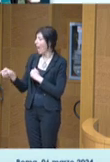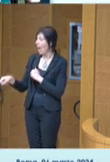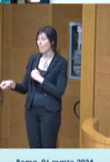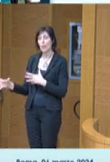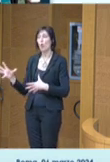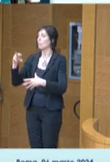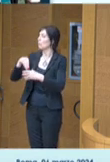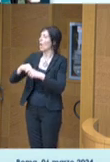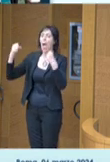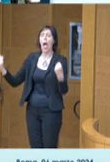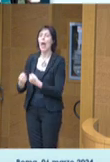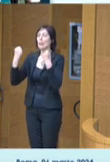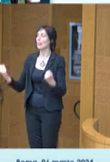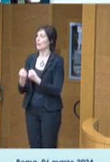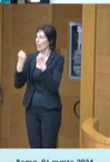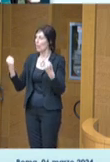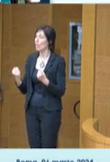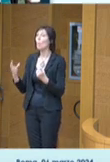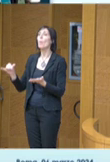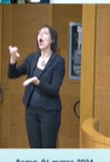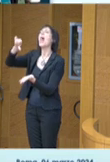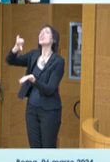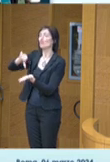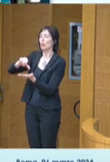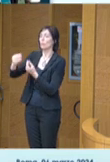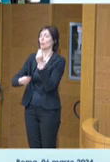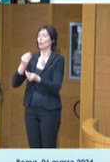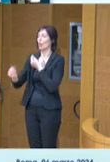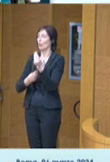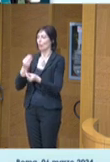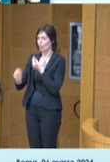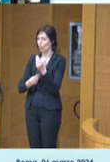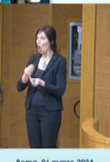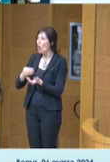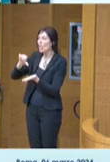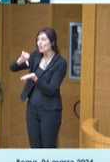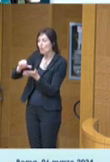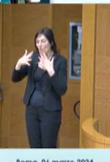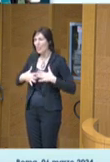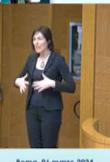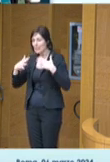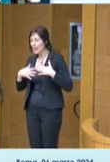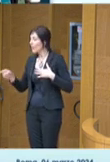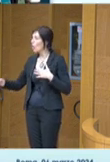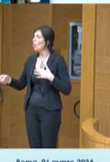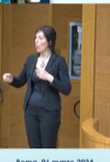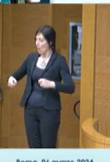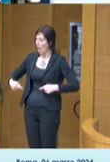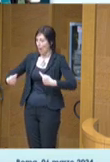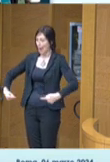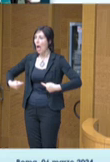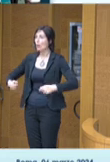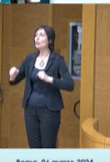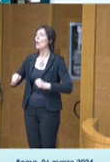parte attiva dell'azione, proprio il centro del gioco, il centro proprio fisicamente. Lui con la carrozzina